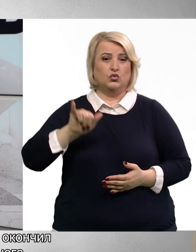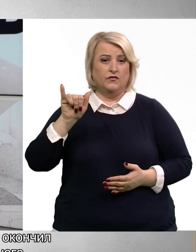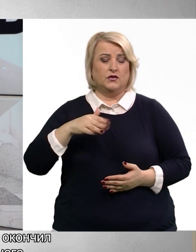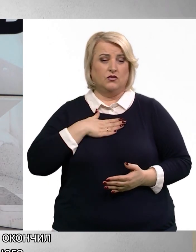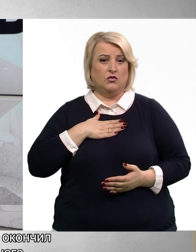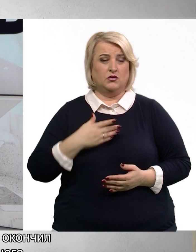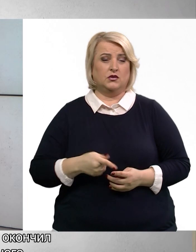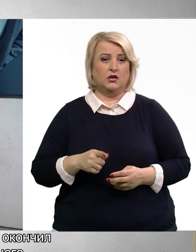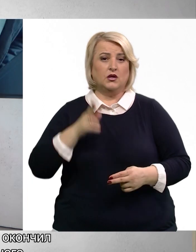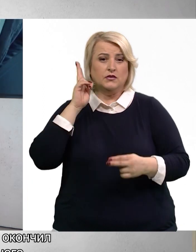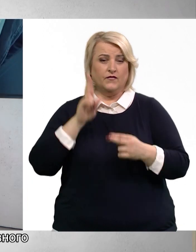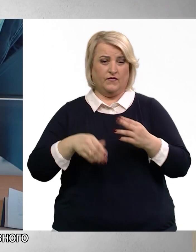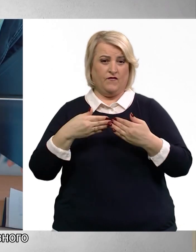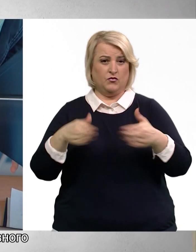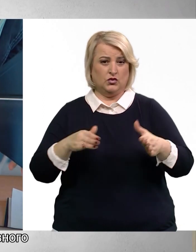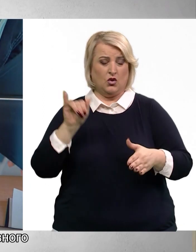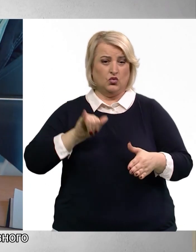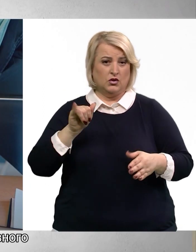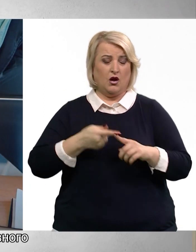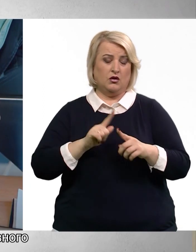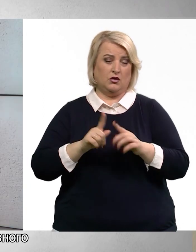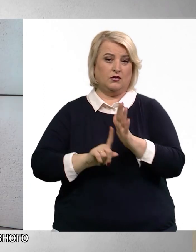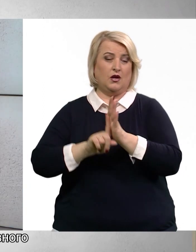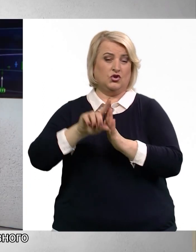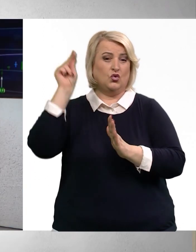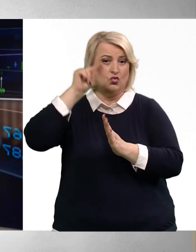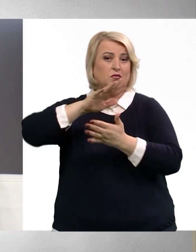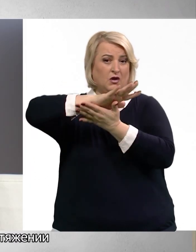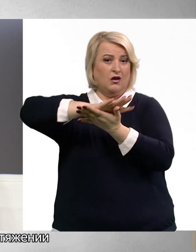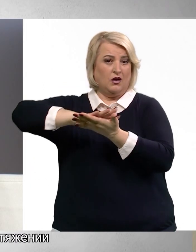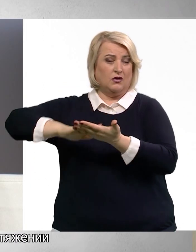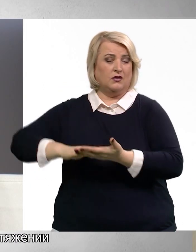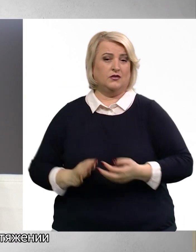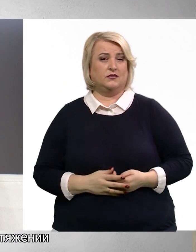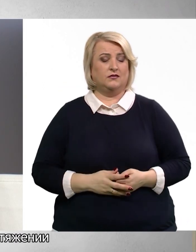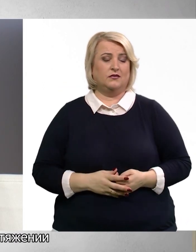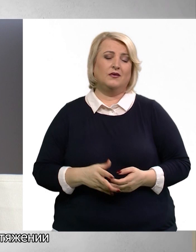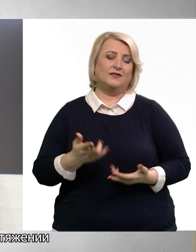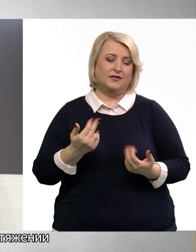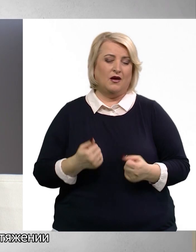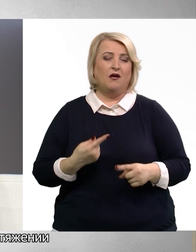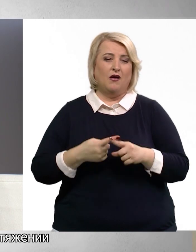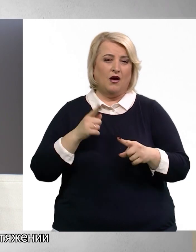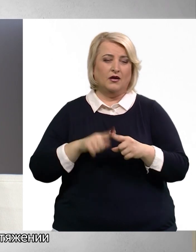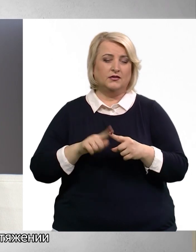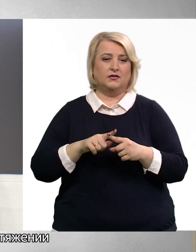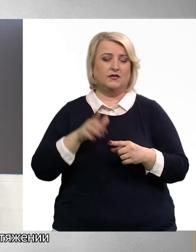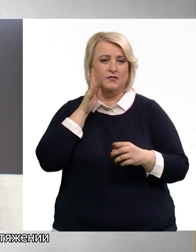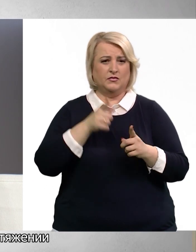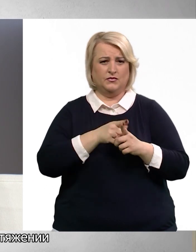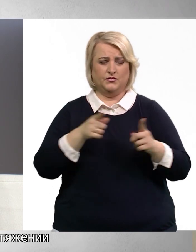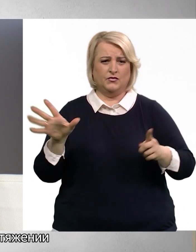că terminatul unei facultăți nu înseamnă decât începutul învățării continue. Exact. Și acest concept, învățarea pe tot parcursul